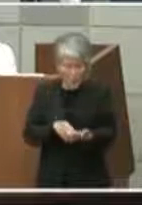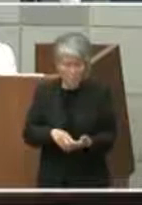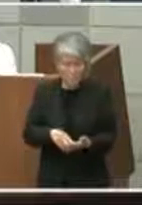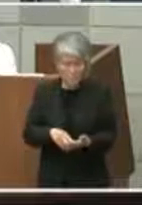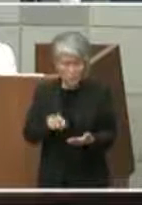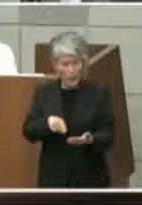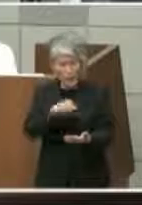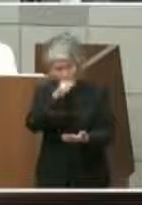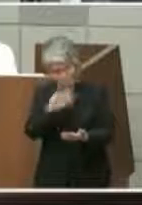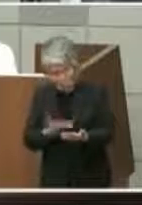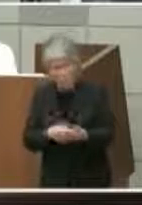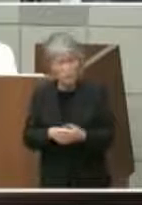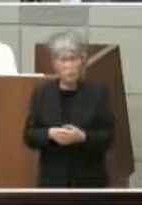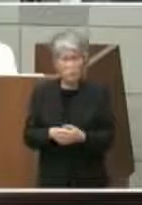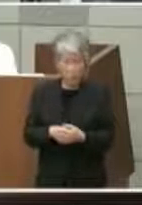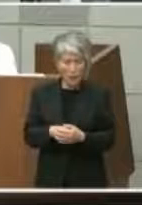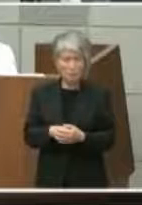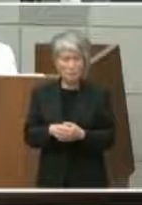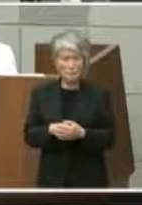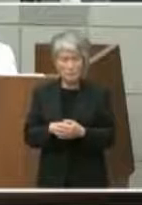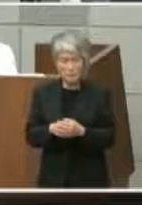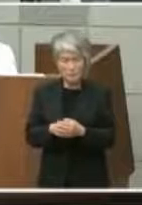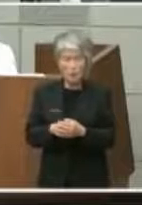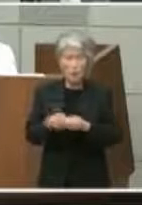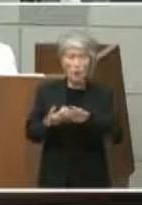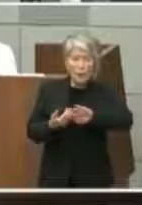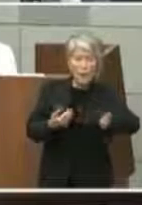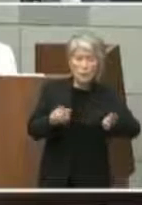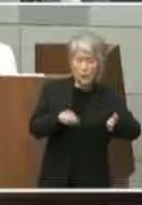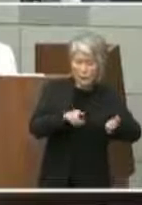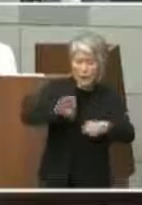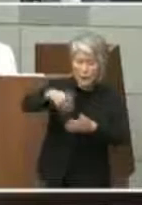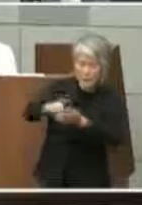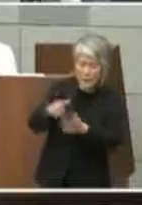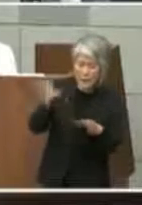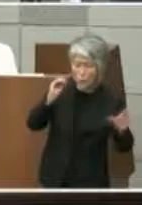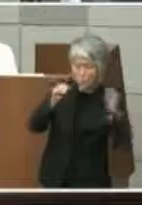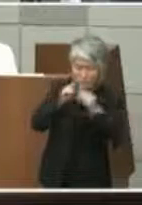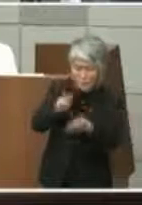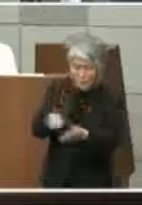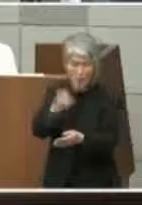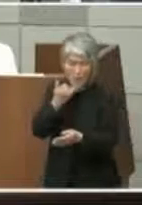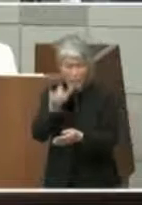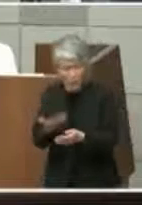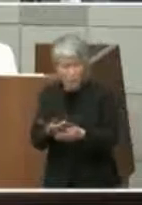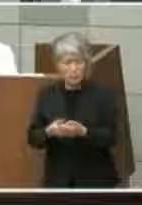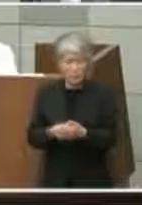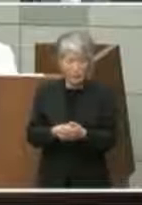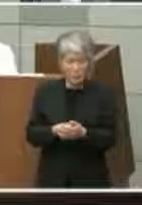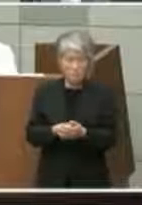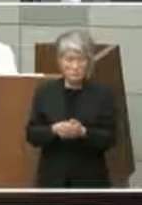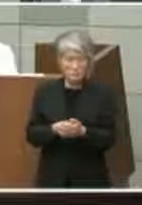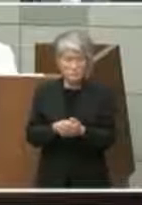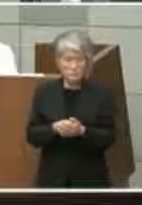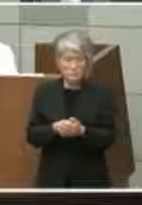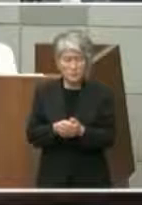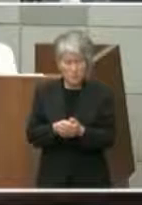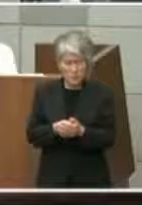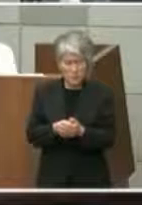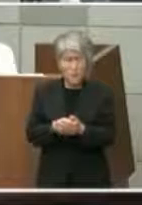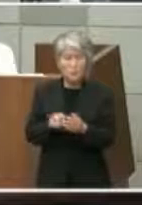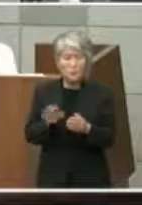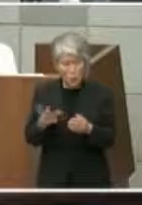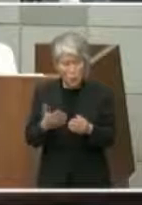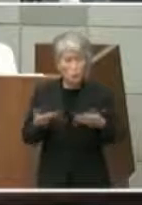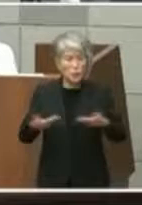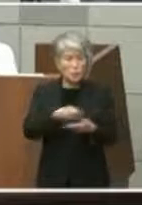徴税吏員以外が税情報見てええんかとかね、だって徴税吏員以外の職員がいっぱい税情報見て